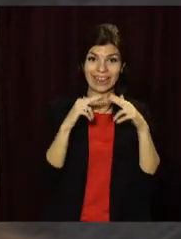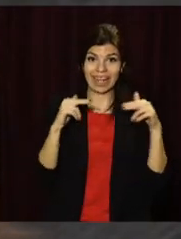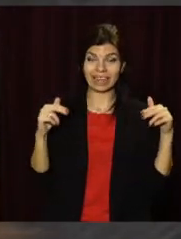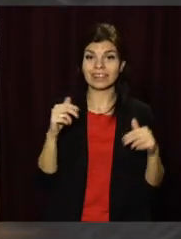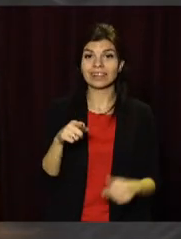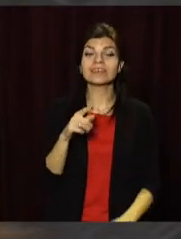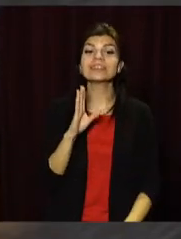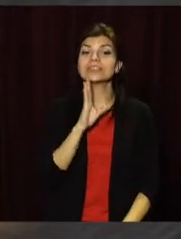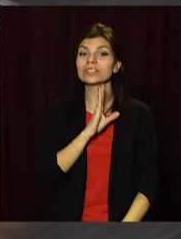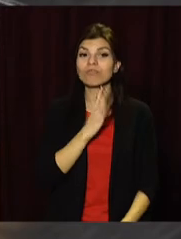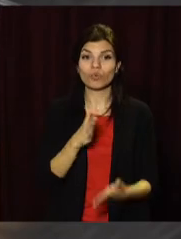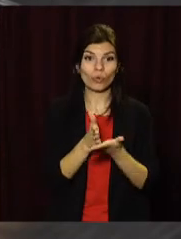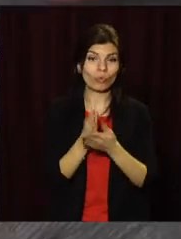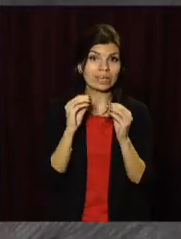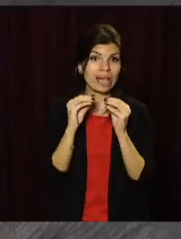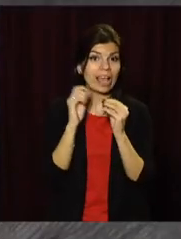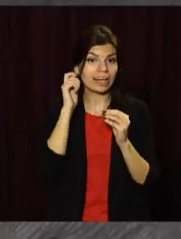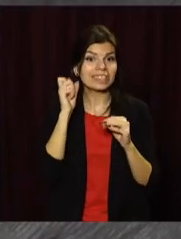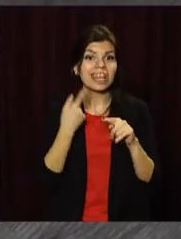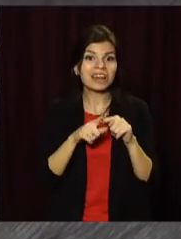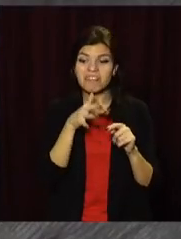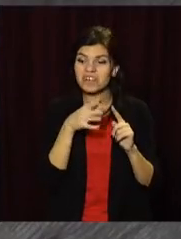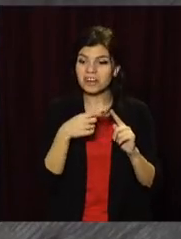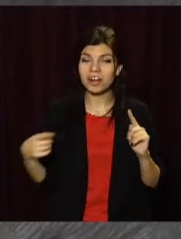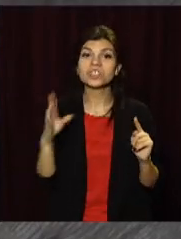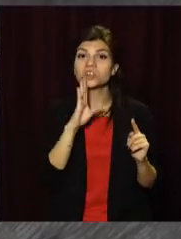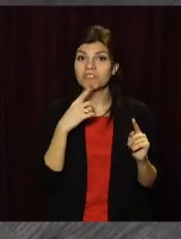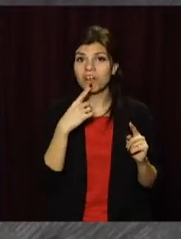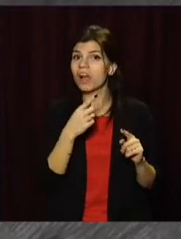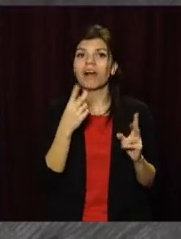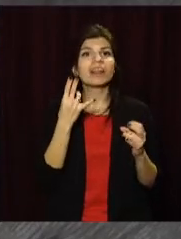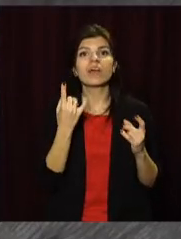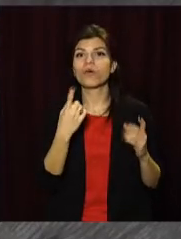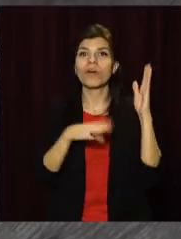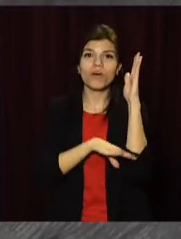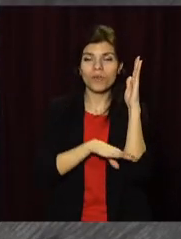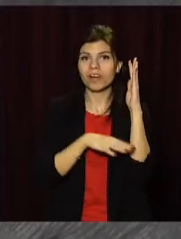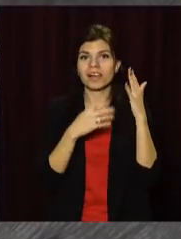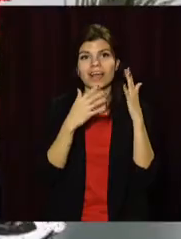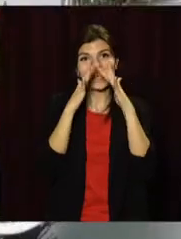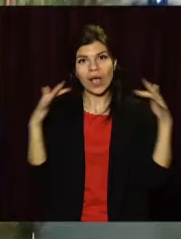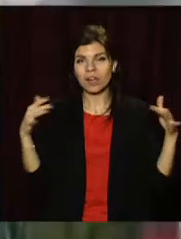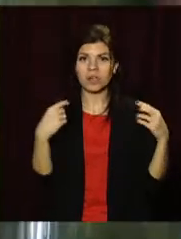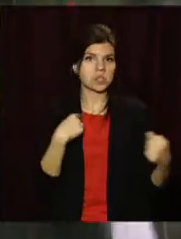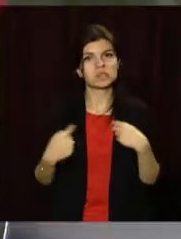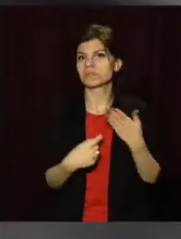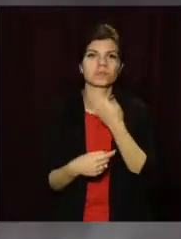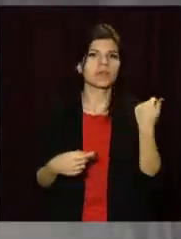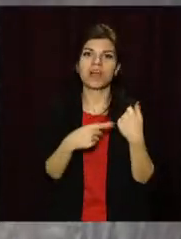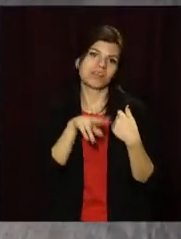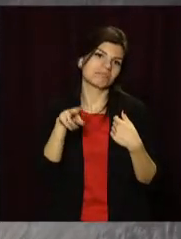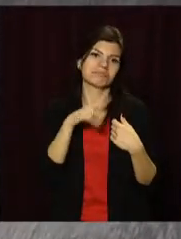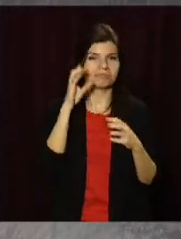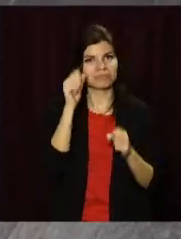Тетяни Кривоносенко понад 10 років. І за цей час, стверджує дівчина, жодне дерево від козюхи не постраждало. Єдине, перед чим вона не